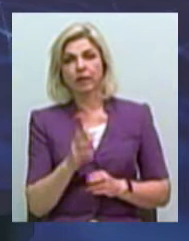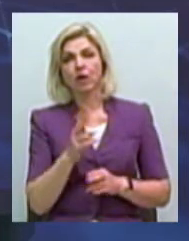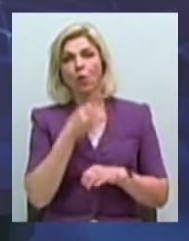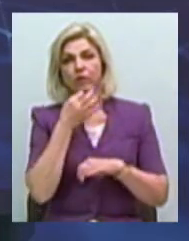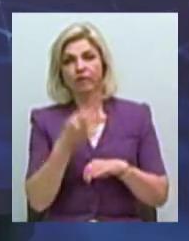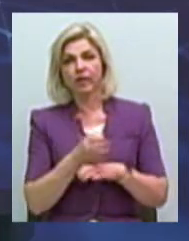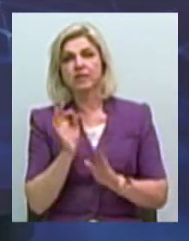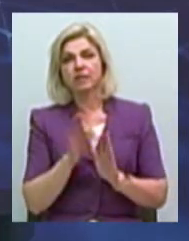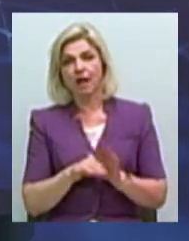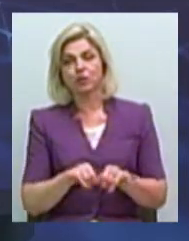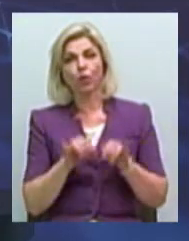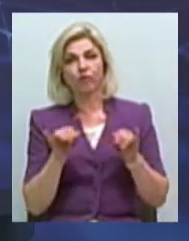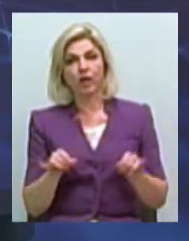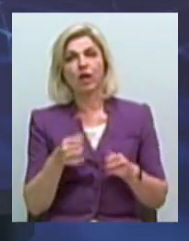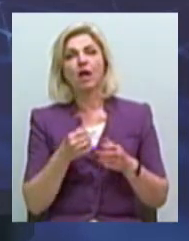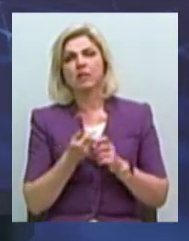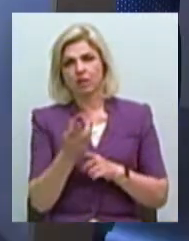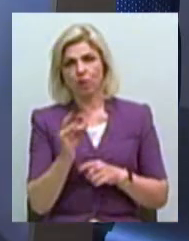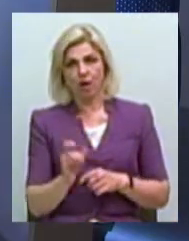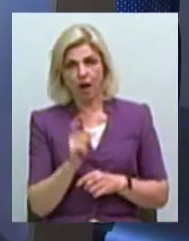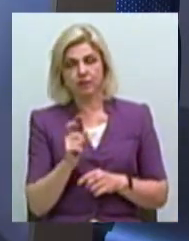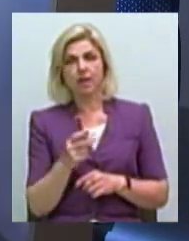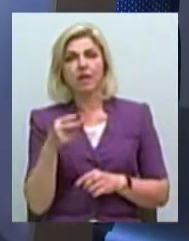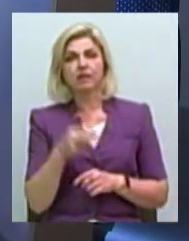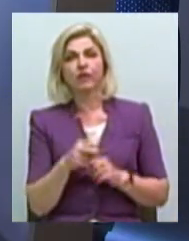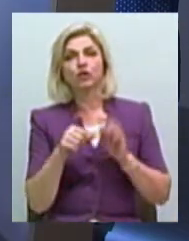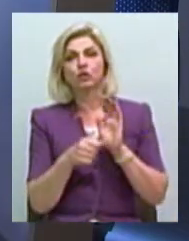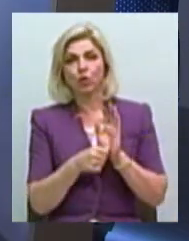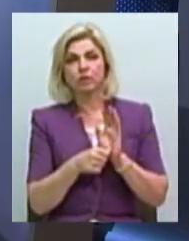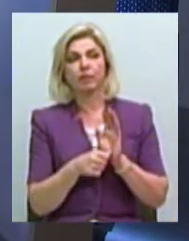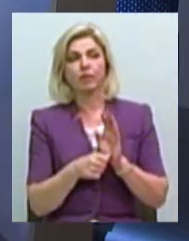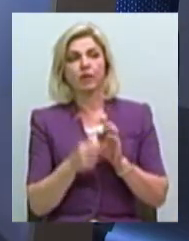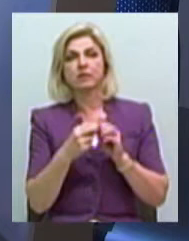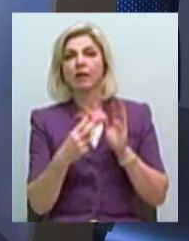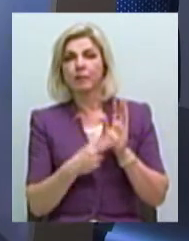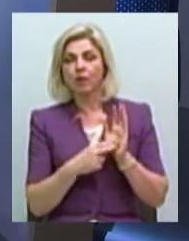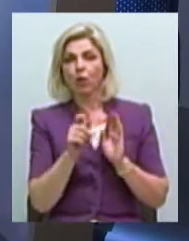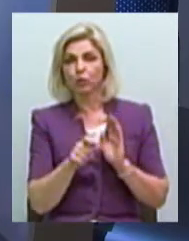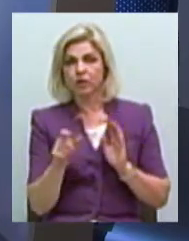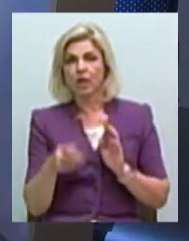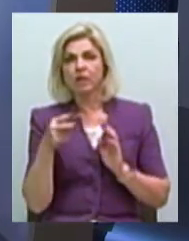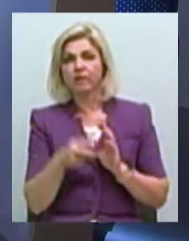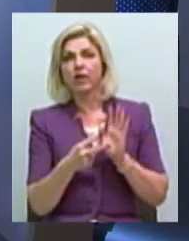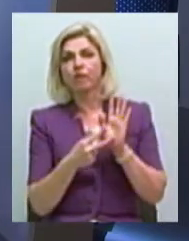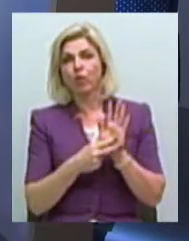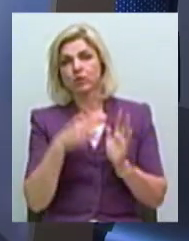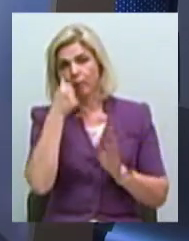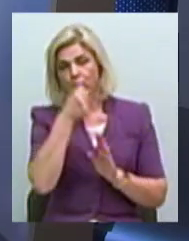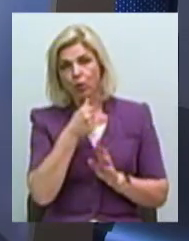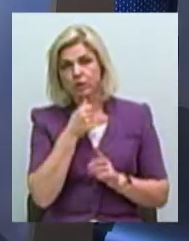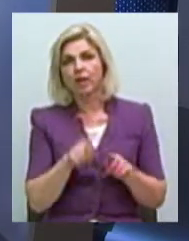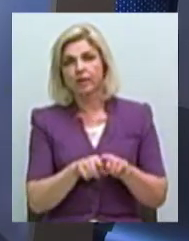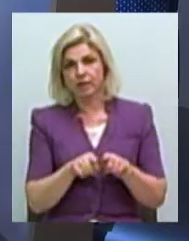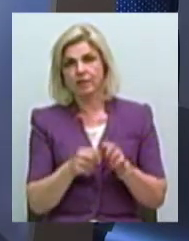відповідальності відразу збільшилась у декілька разів. У 2006 році 17 осіб, у 2008 році